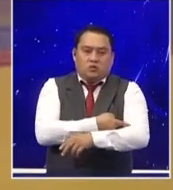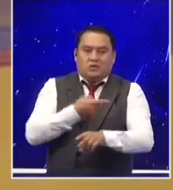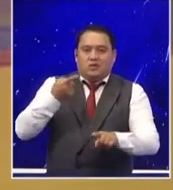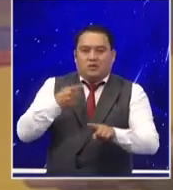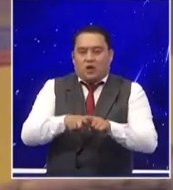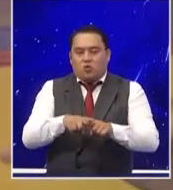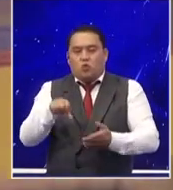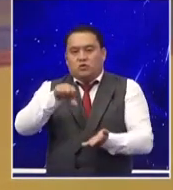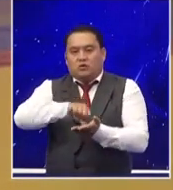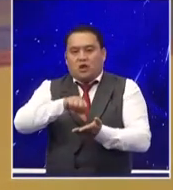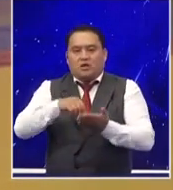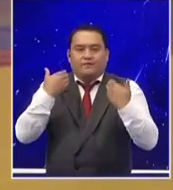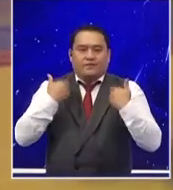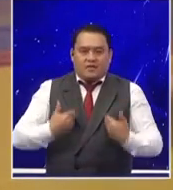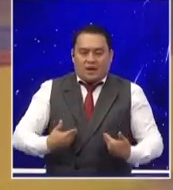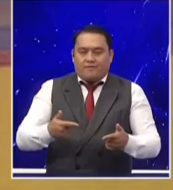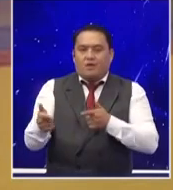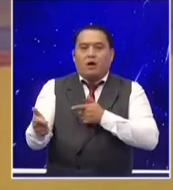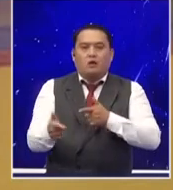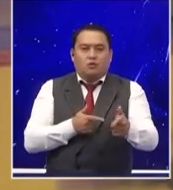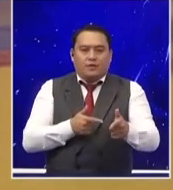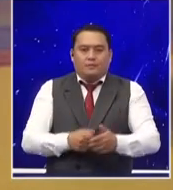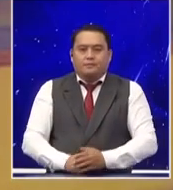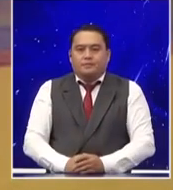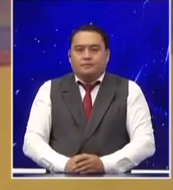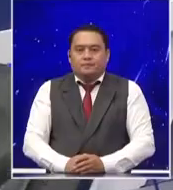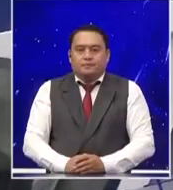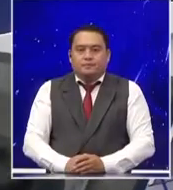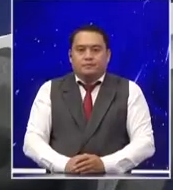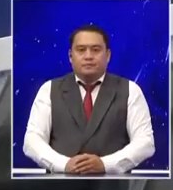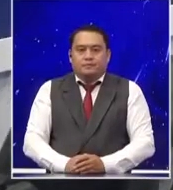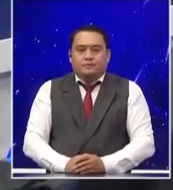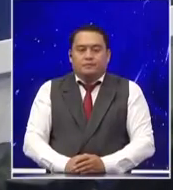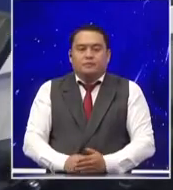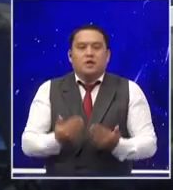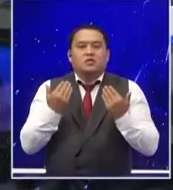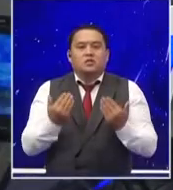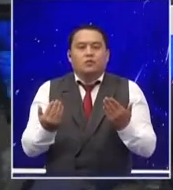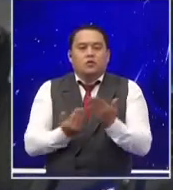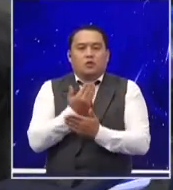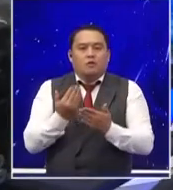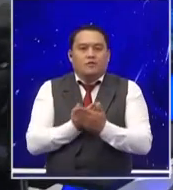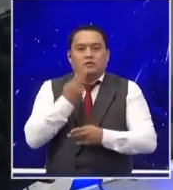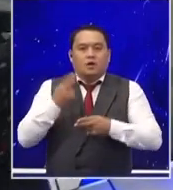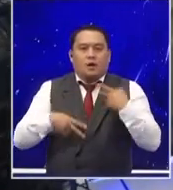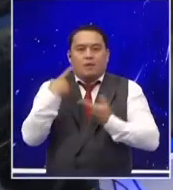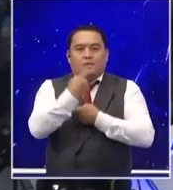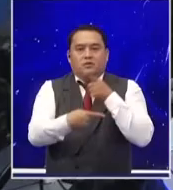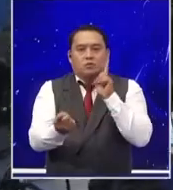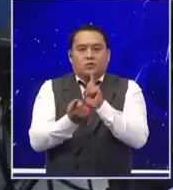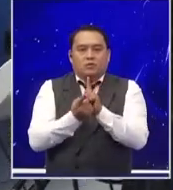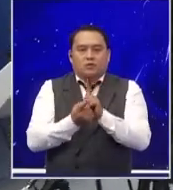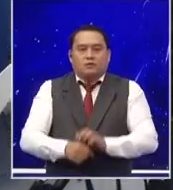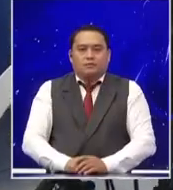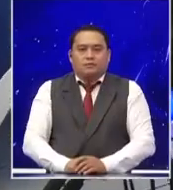принять участие в соревновании борцы в принципе готовы это были все события на сегодня я с вами прощаюсь